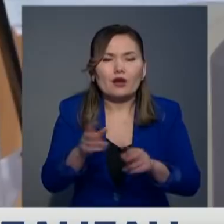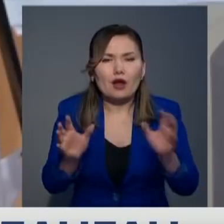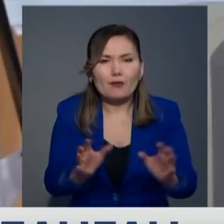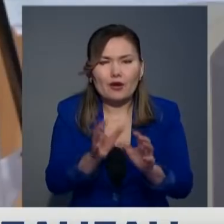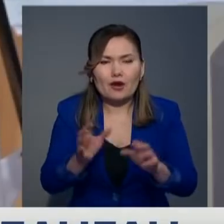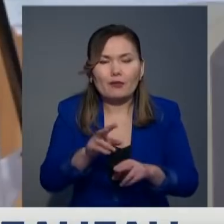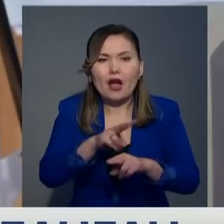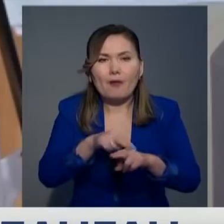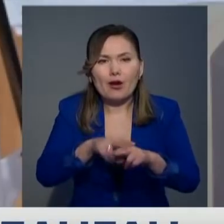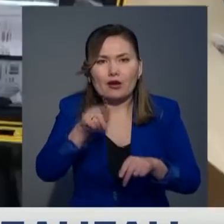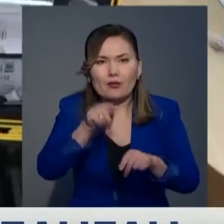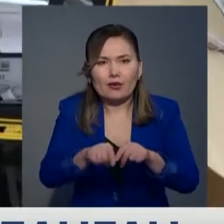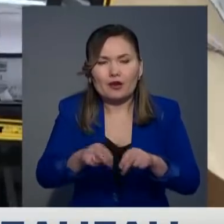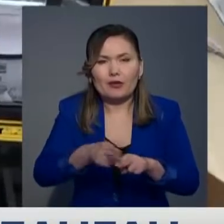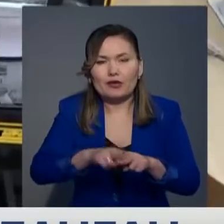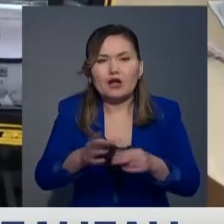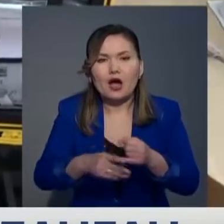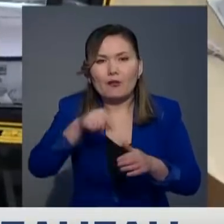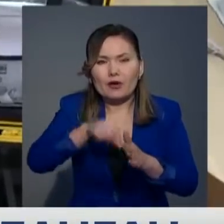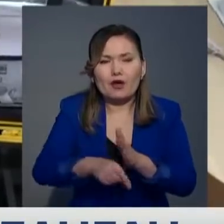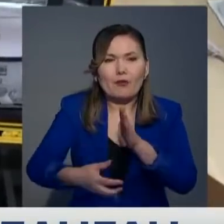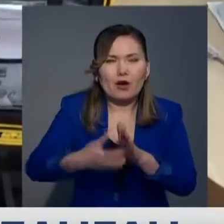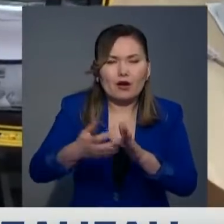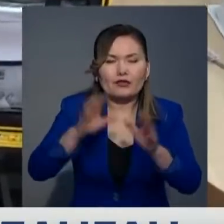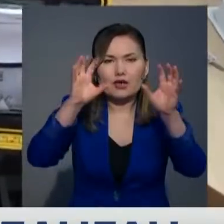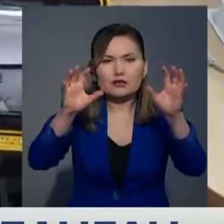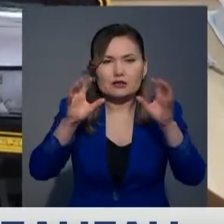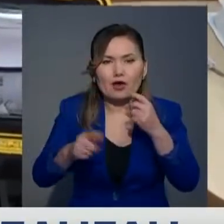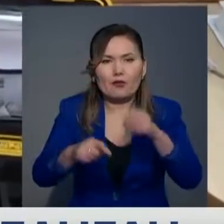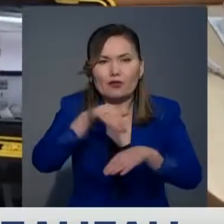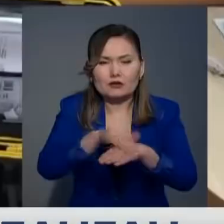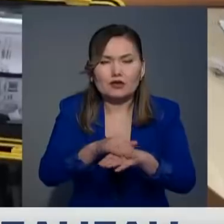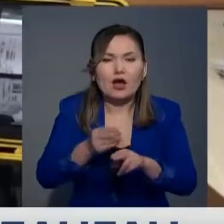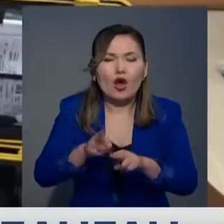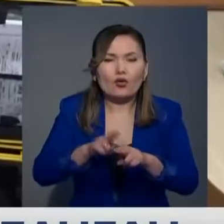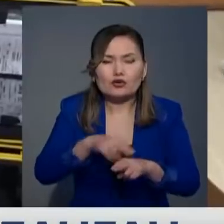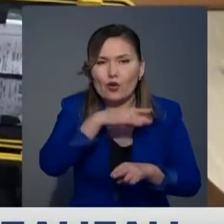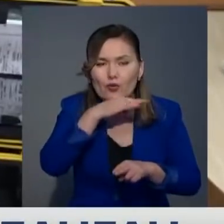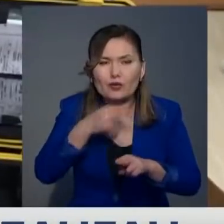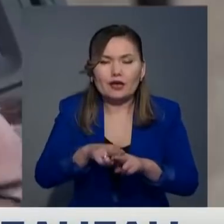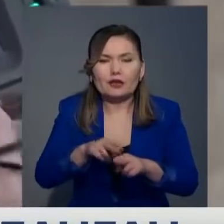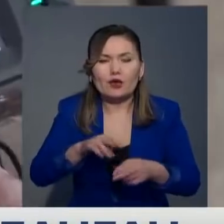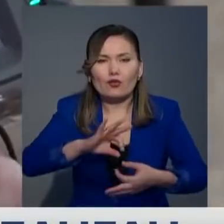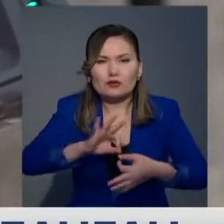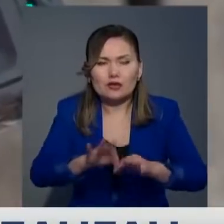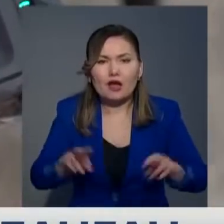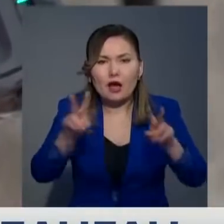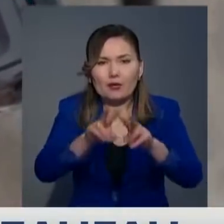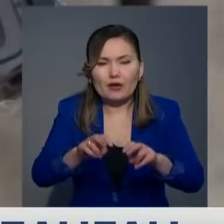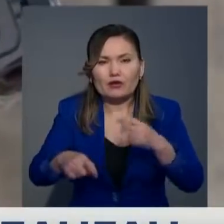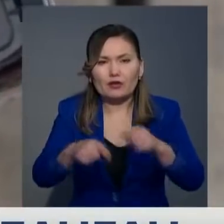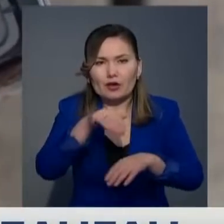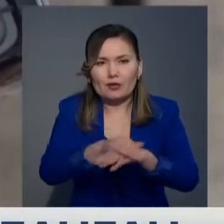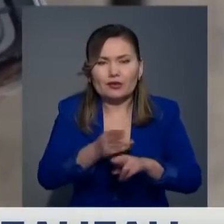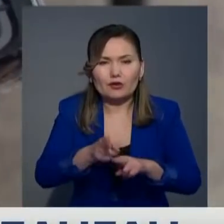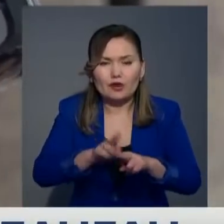полиция қызметімен бірлесе отырып, пайдалы қазбаларды заңсыз алуға тосқауыл қоюдың жол картасын әзірлеп, мобильдік топ құрған. Анықталған